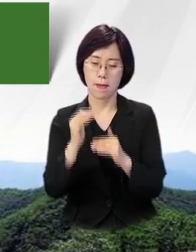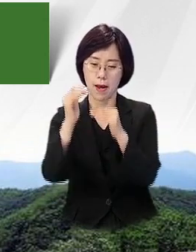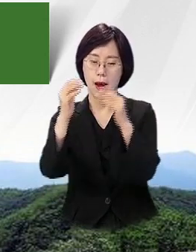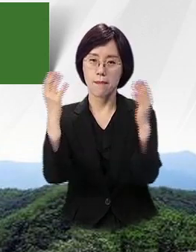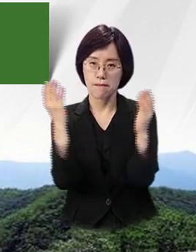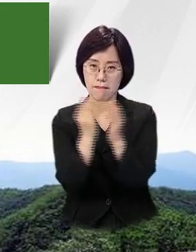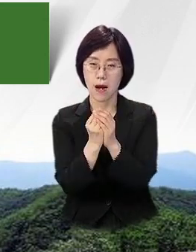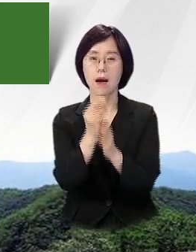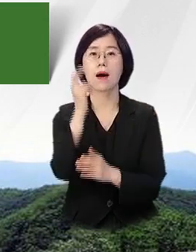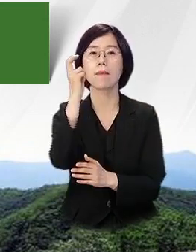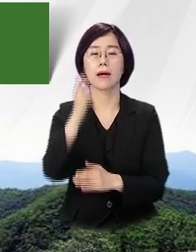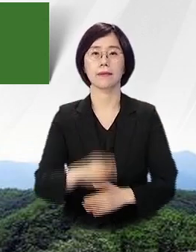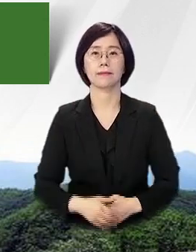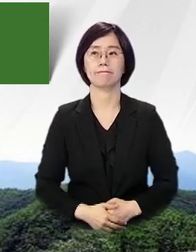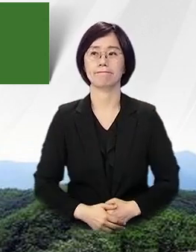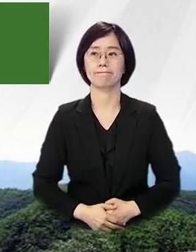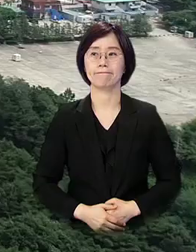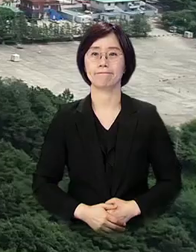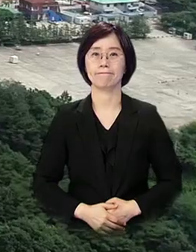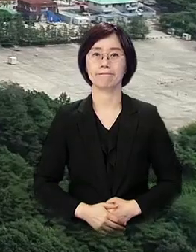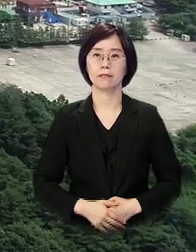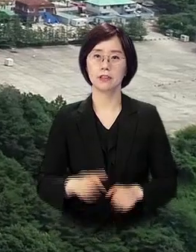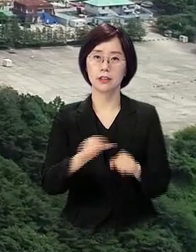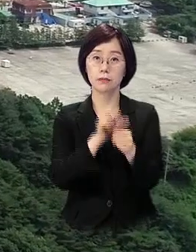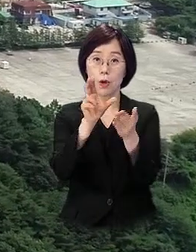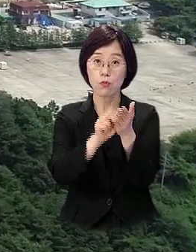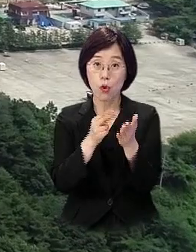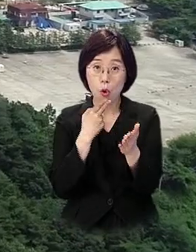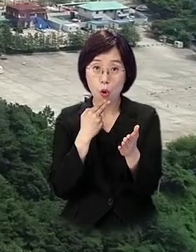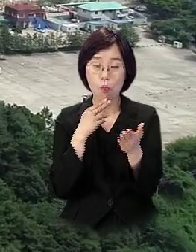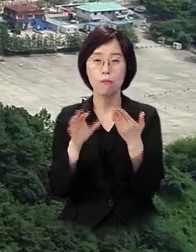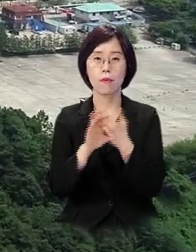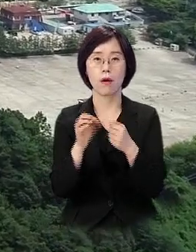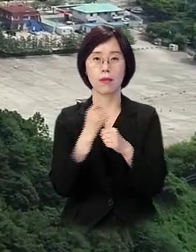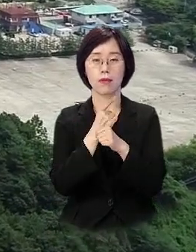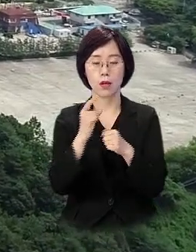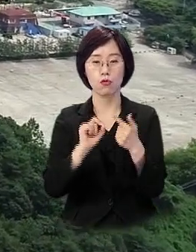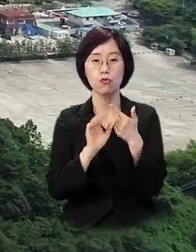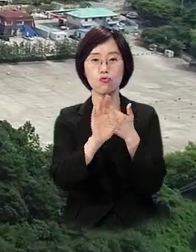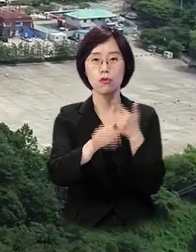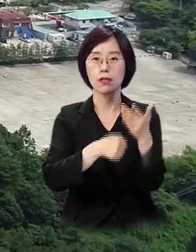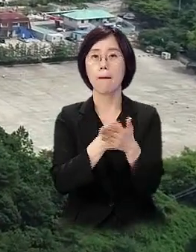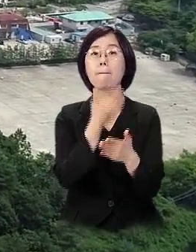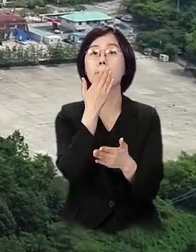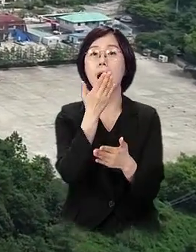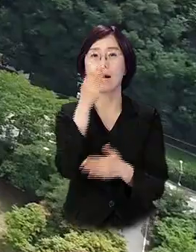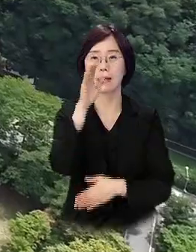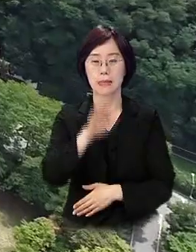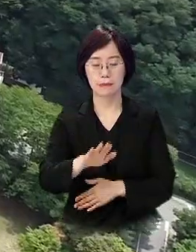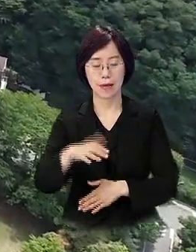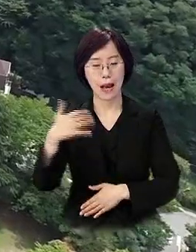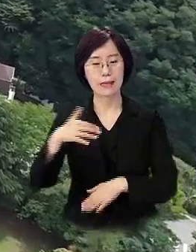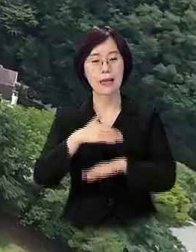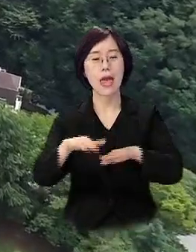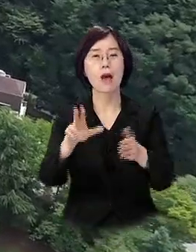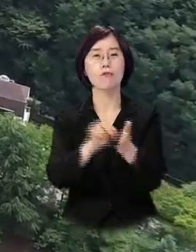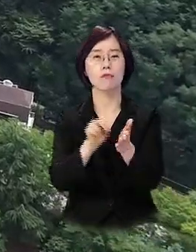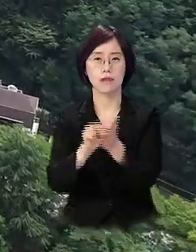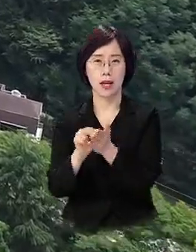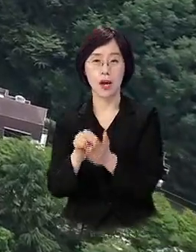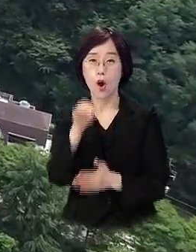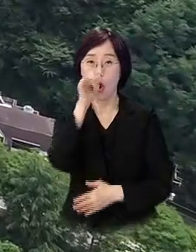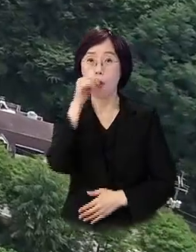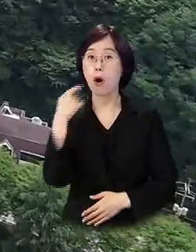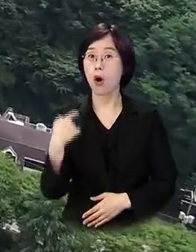마무리될 것으로 보입니다 큰 악재 만 없다면 내년 하반기 g 정도 가능하지만 아직 풀어야 할 과제도